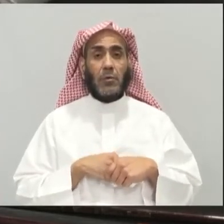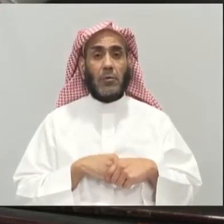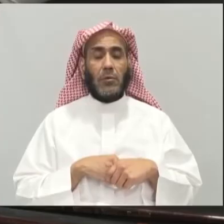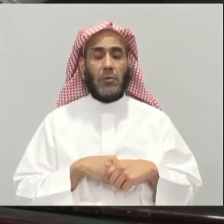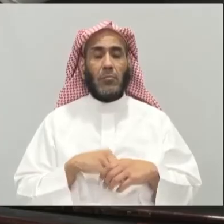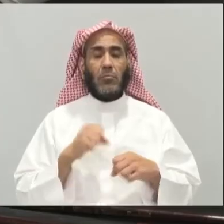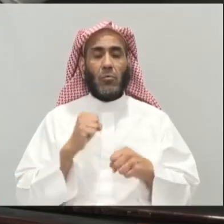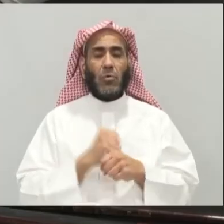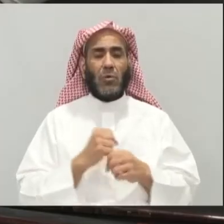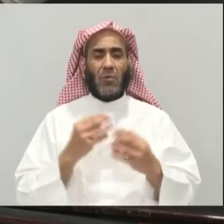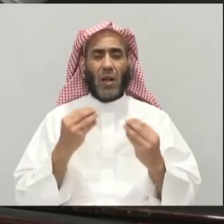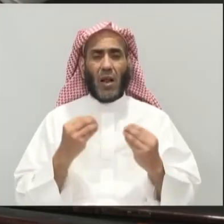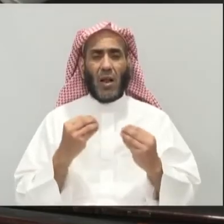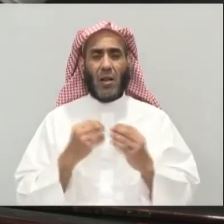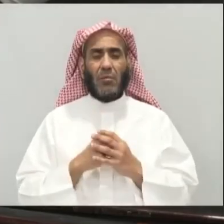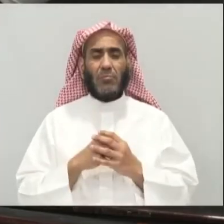تنظيف القليل